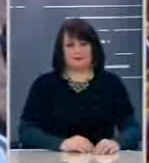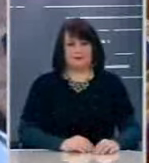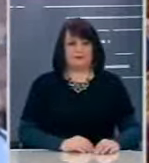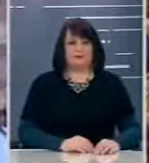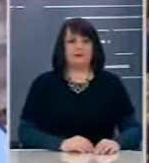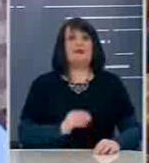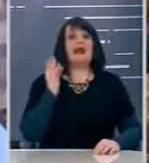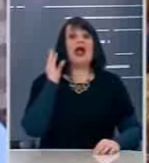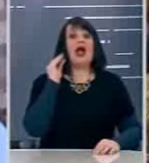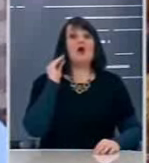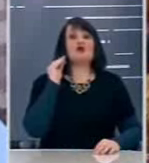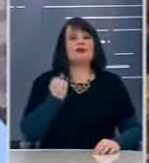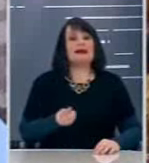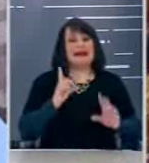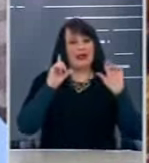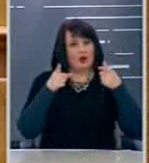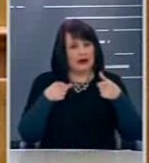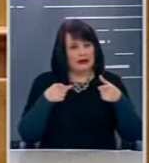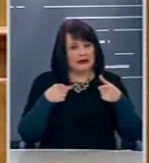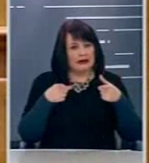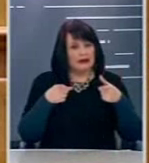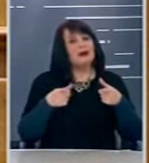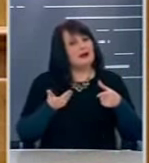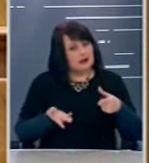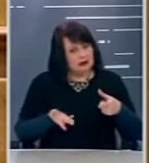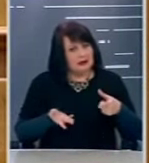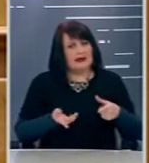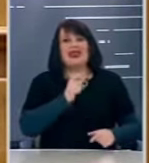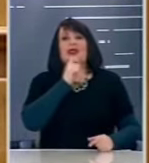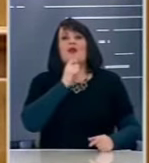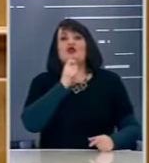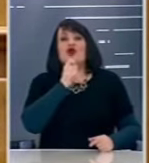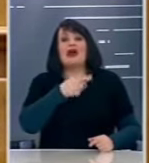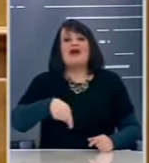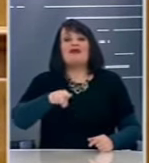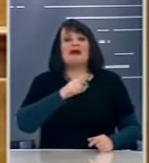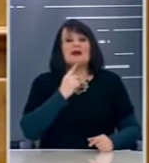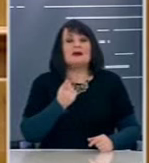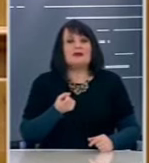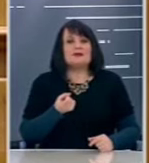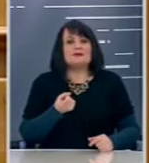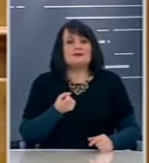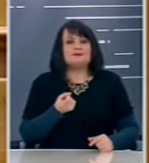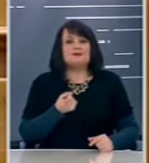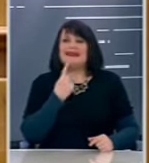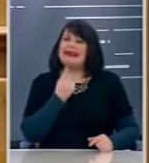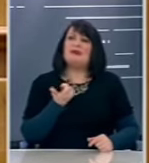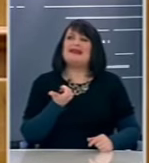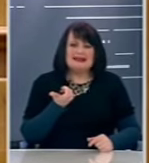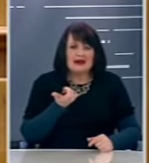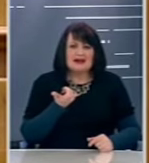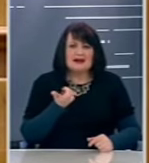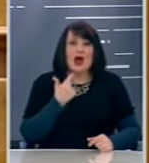Ακούσαμε λοιπόν και από τη Νέα Δημοκρατία, αλλά και από δημοσιογραφικά χείλη, να λέγεται ότι